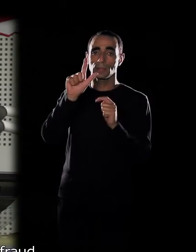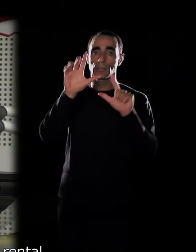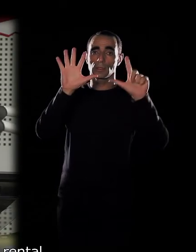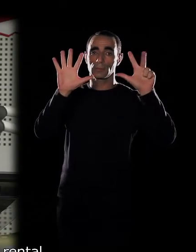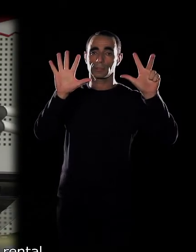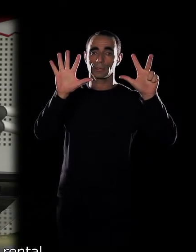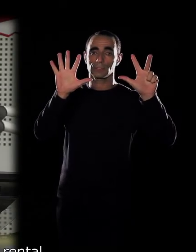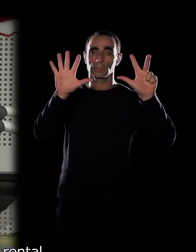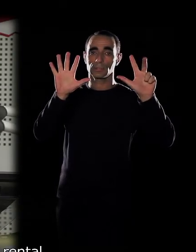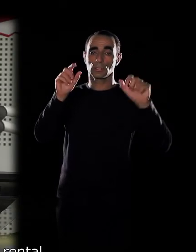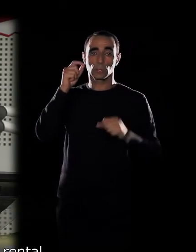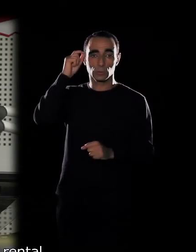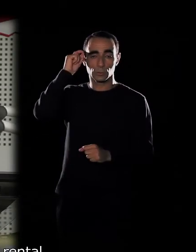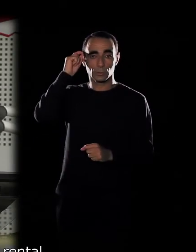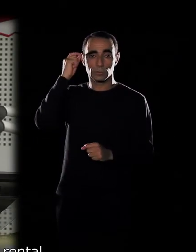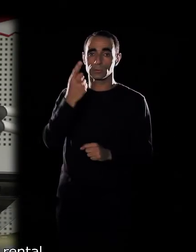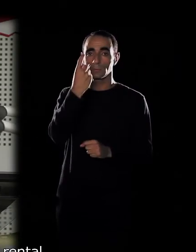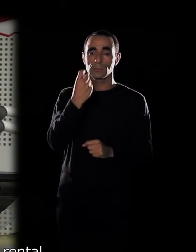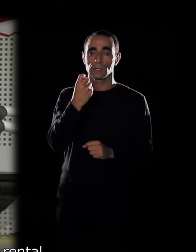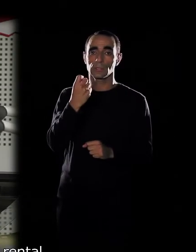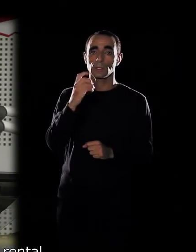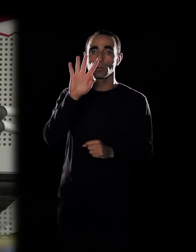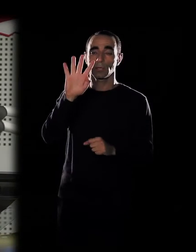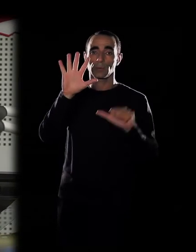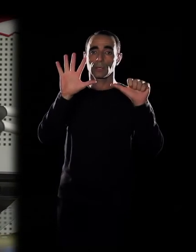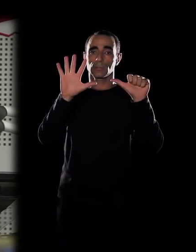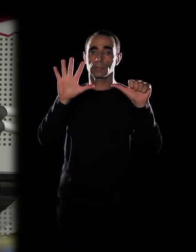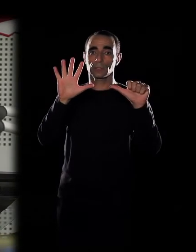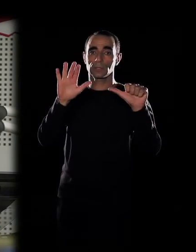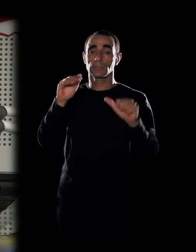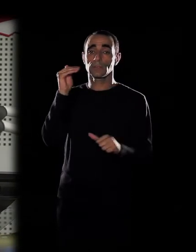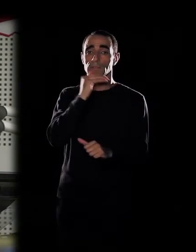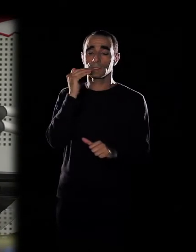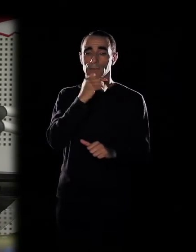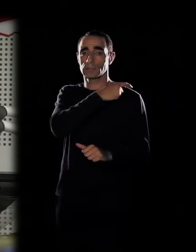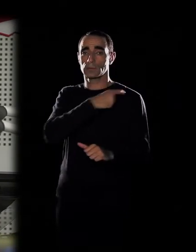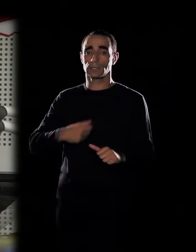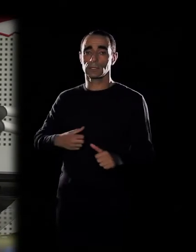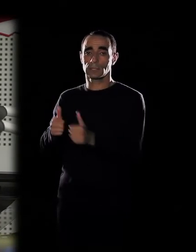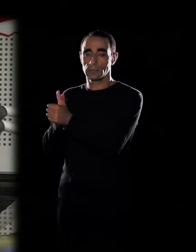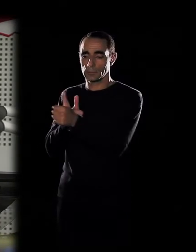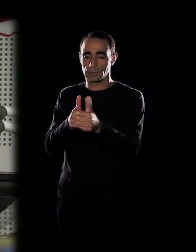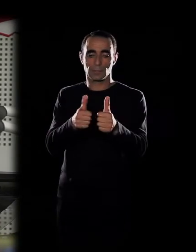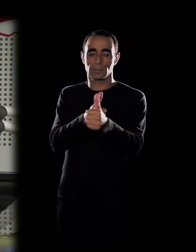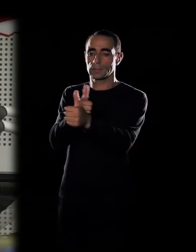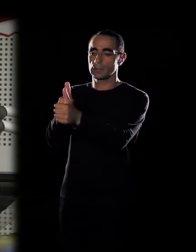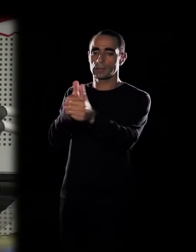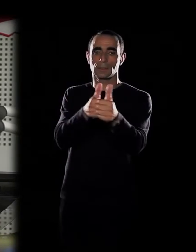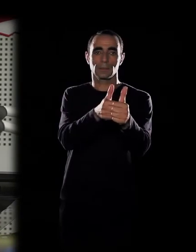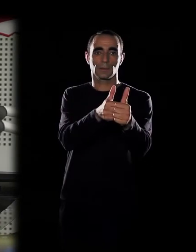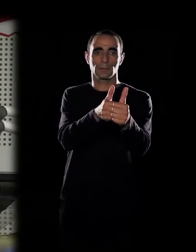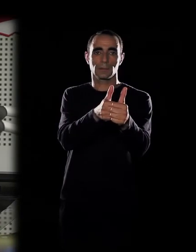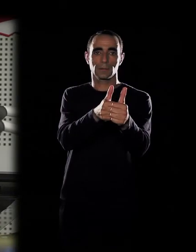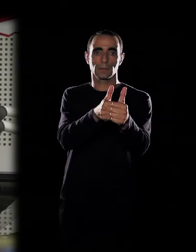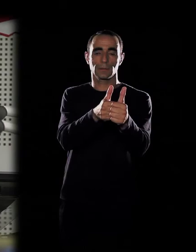واحد. الكهرباء اللي اختطفتها ربي هذا نداء، كهرباء اللي اختطفتها هي من طراز كليو سامبول